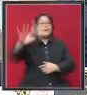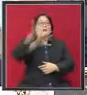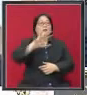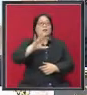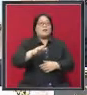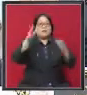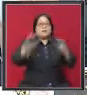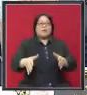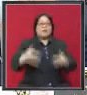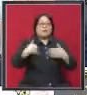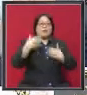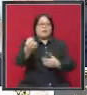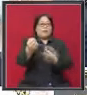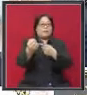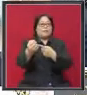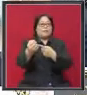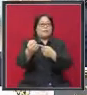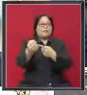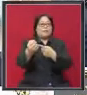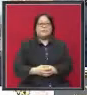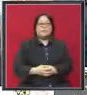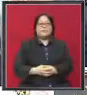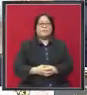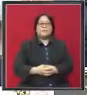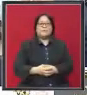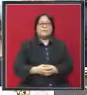kilauan intan segenggam yang ada di tangan.